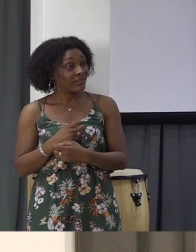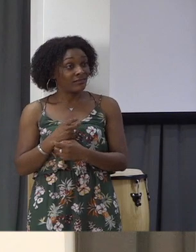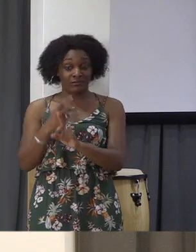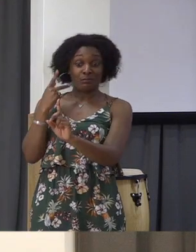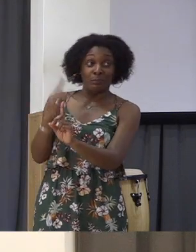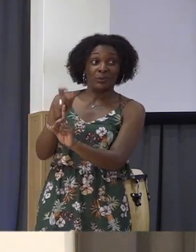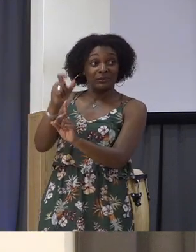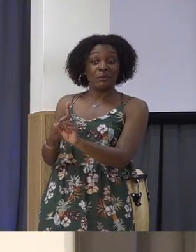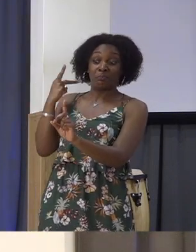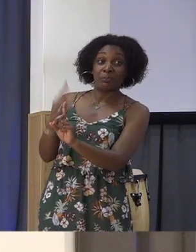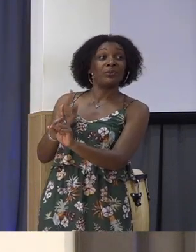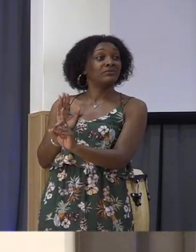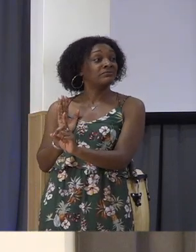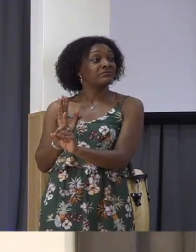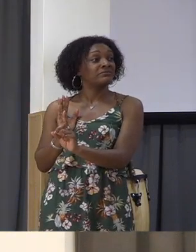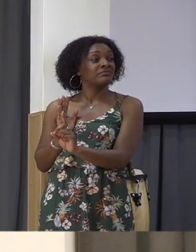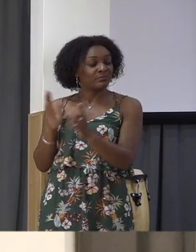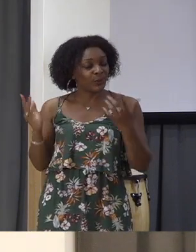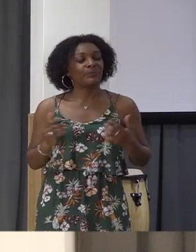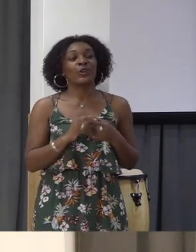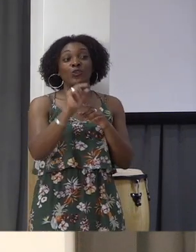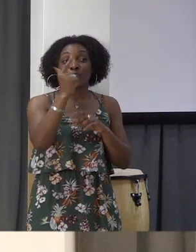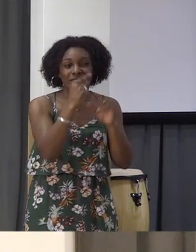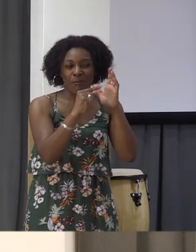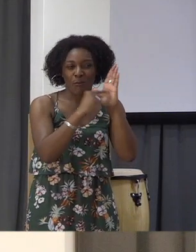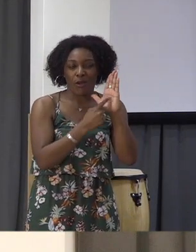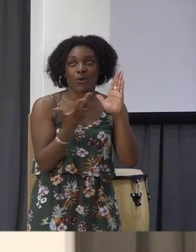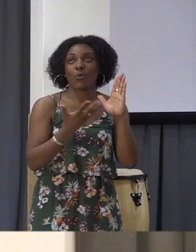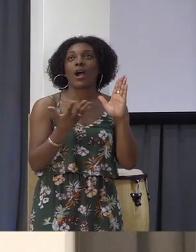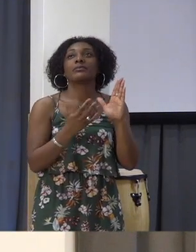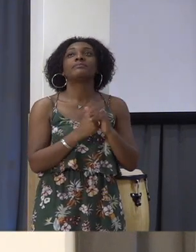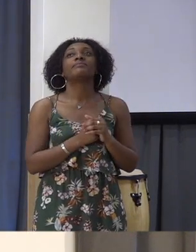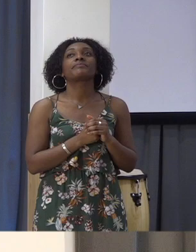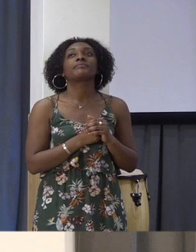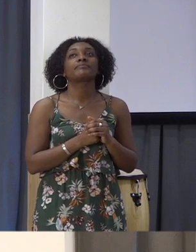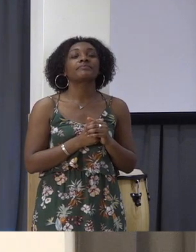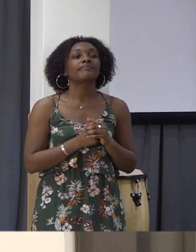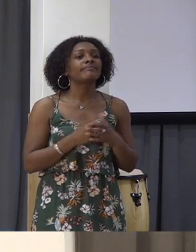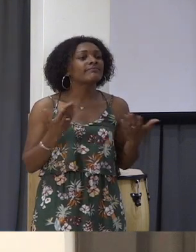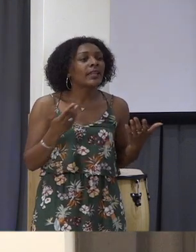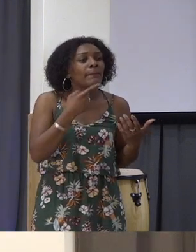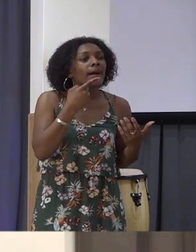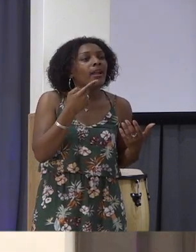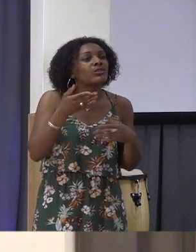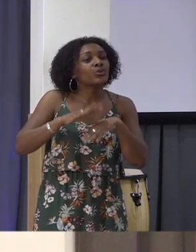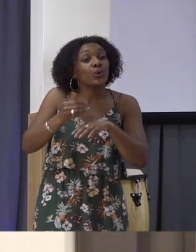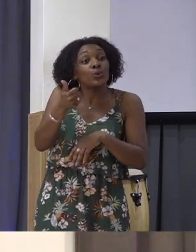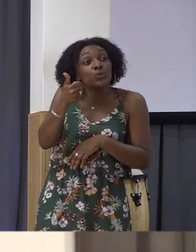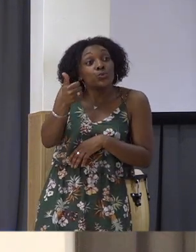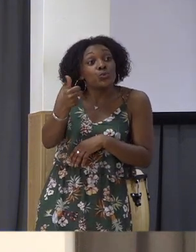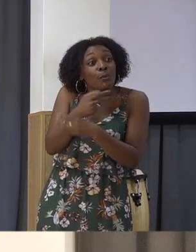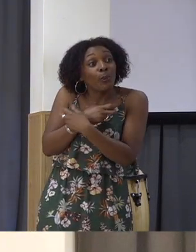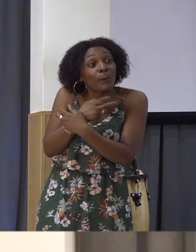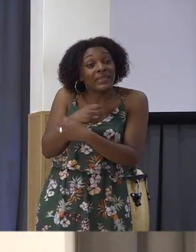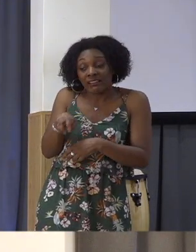chose sur laquelle j'aimerais attirer notre attention, c'est qu'il est parlé d'une brebis sur les